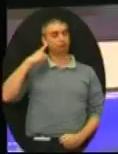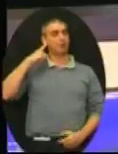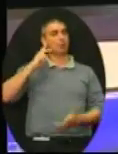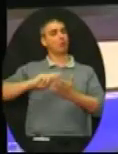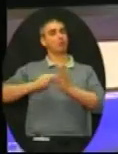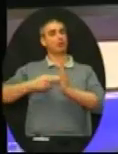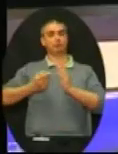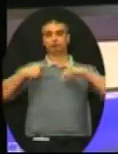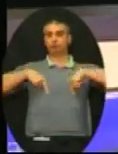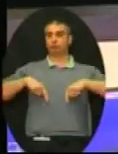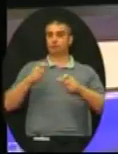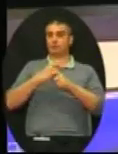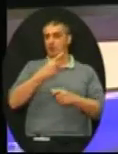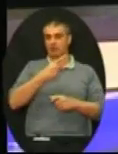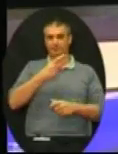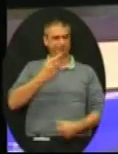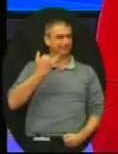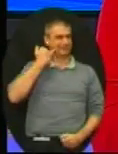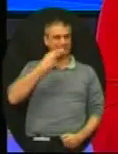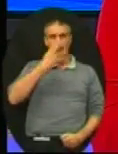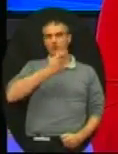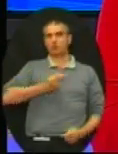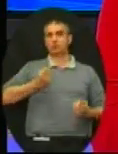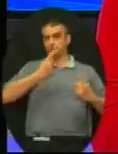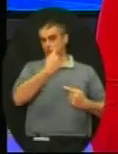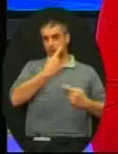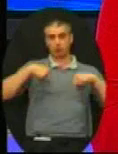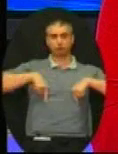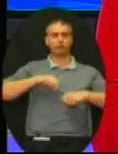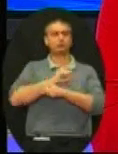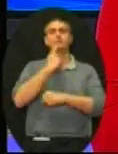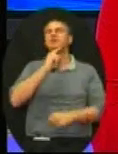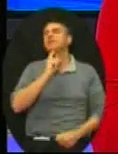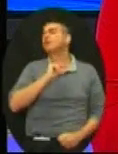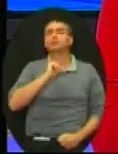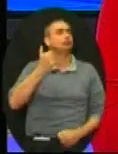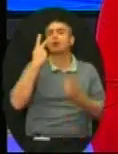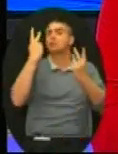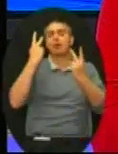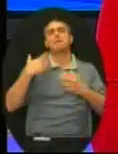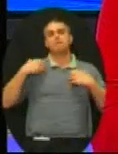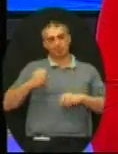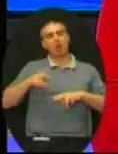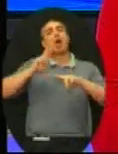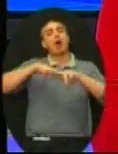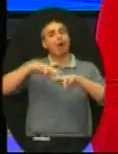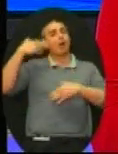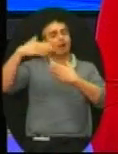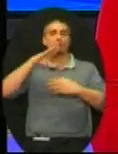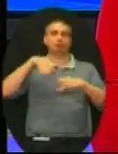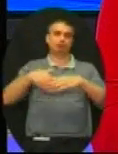מדינית של יושב ראש המפלגה שלך, יצחק הרצוג וראש האופוזיציה, שאומר, צריך קודם כל ביטחון, אחרי זה נדבר אולי על